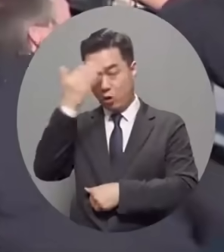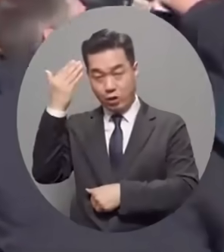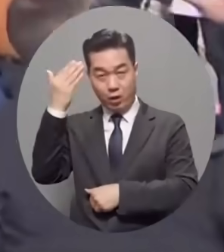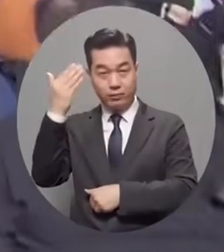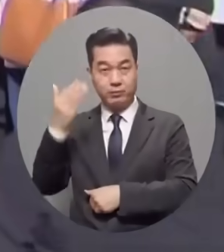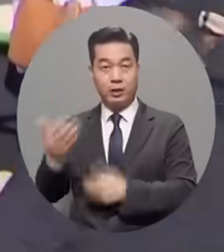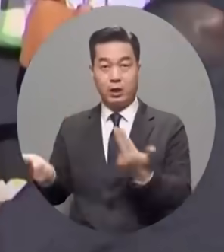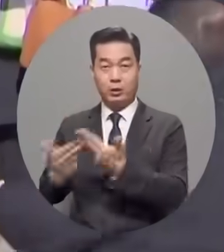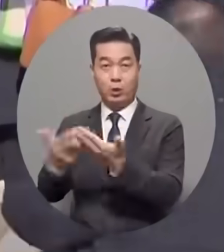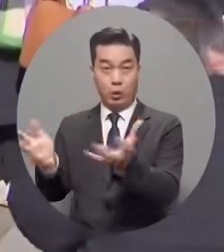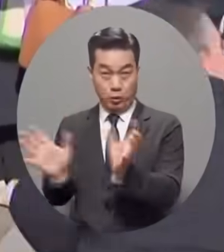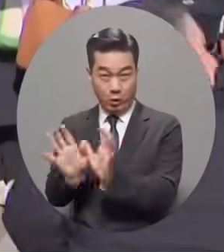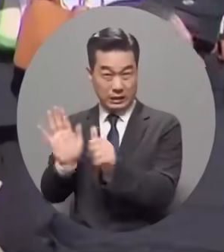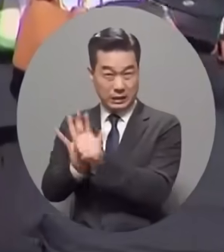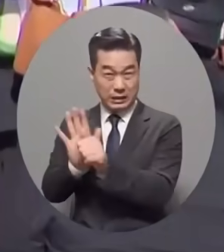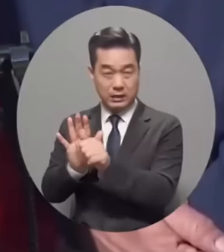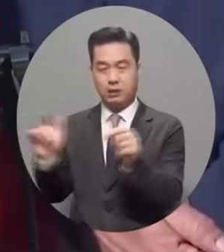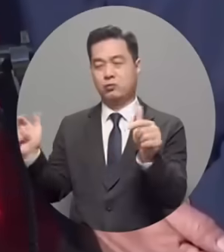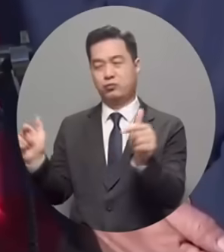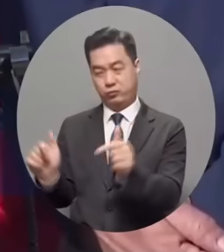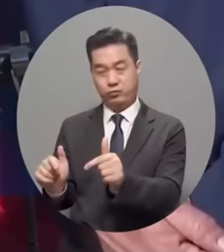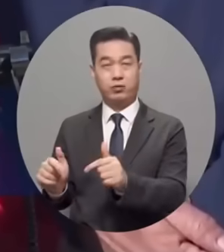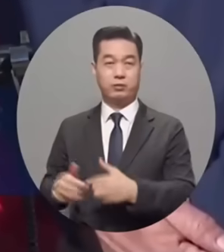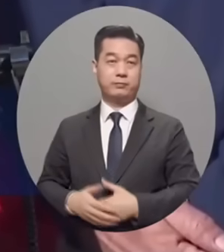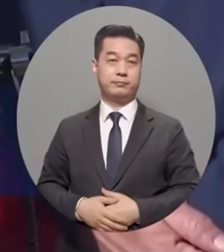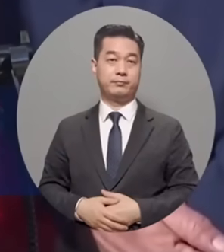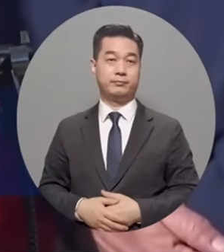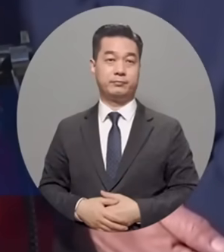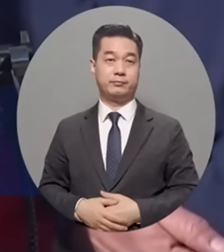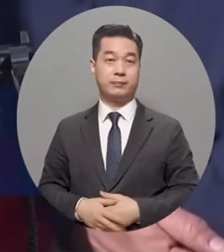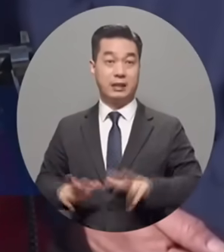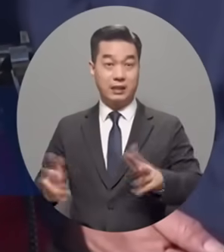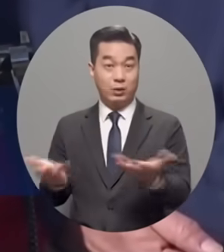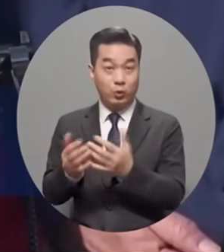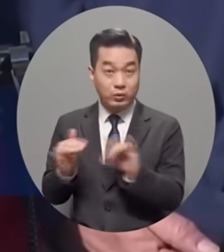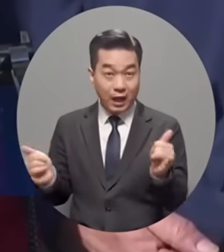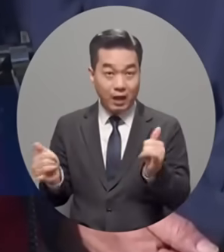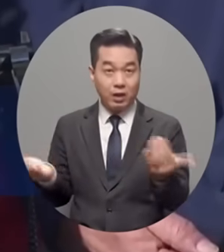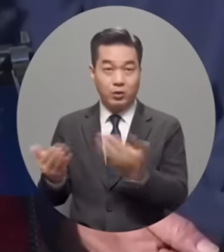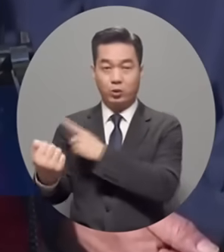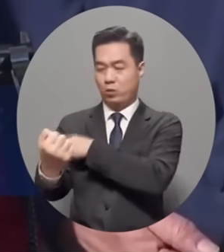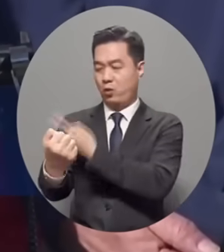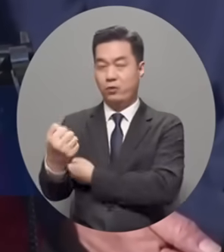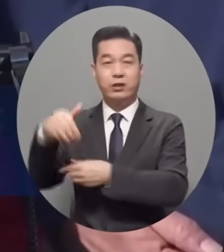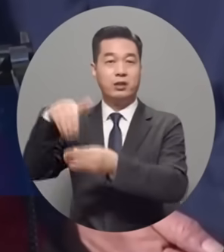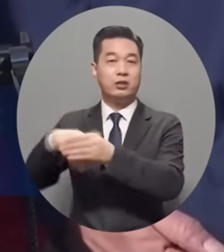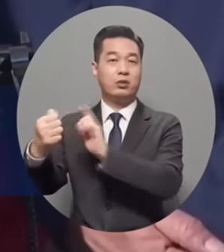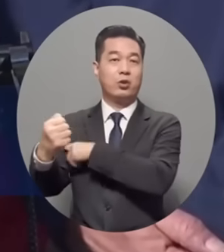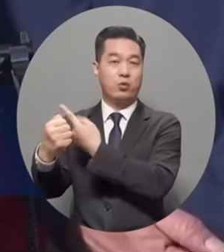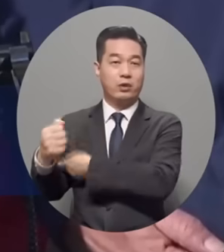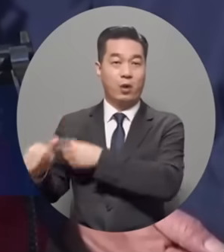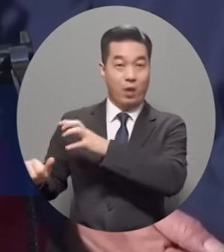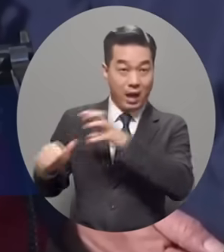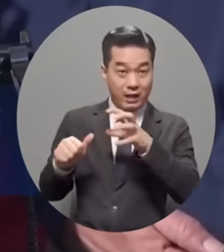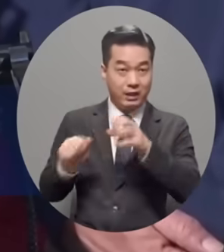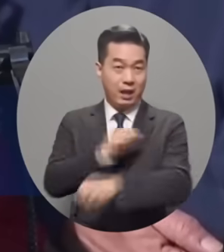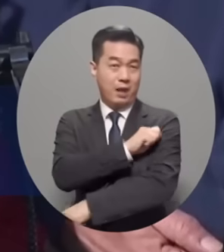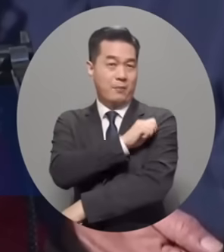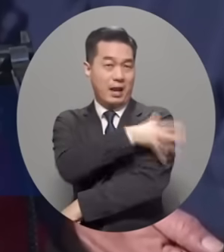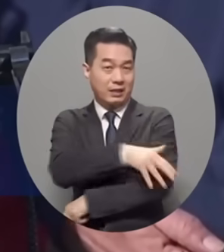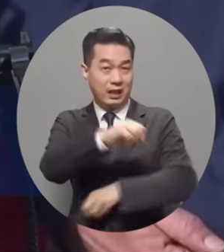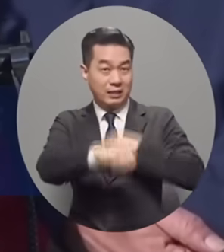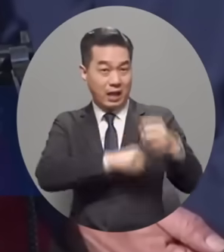노조의 지지까지 잃고 있습니다. This is the time for workers to leverage our labor power and electoral power to stand in